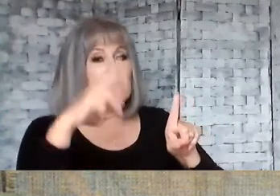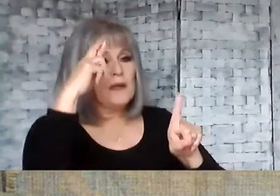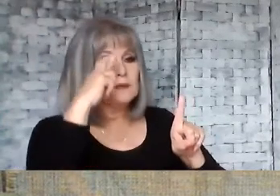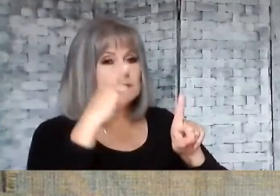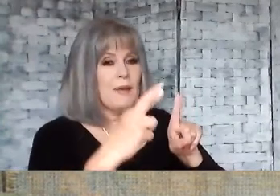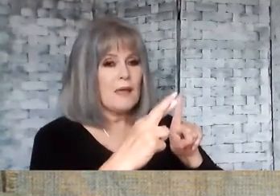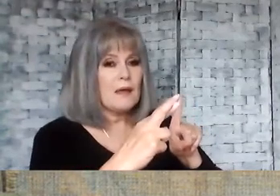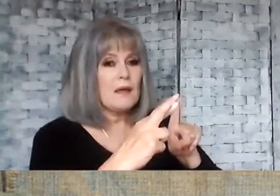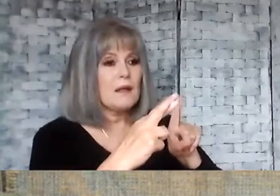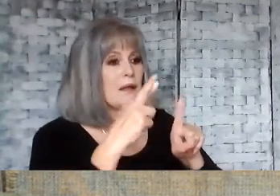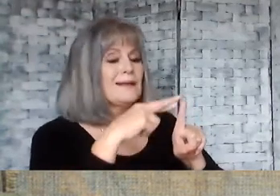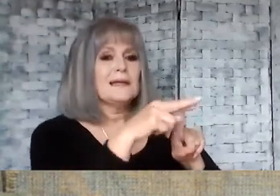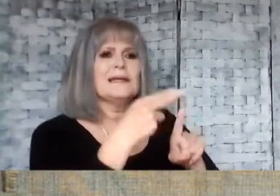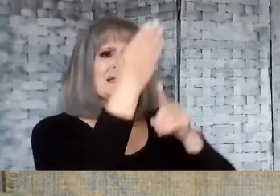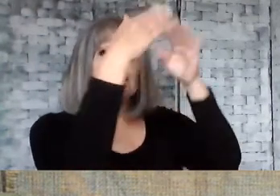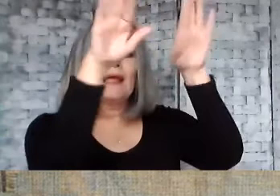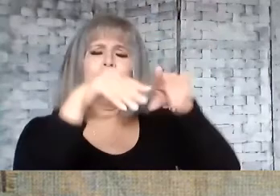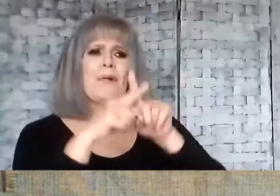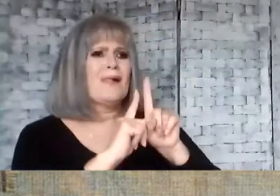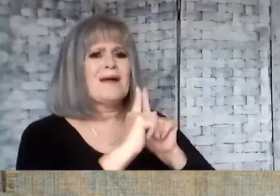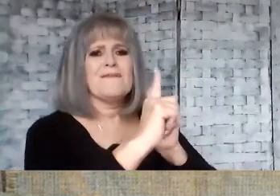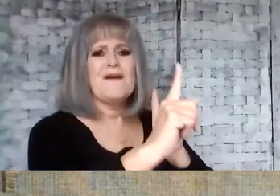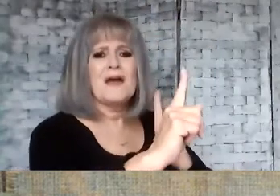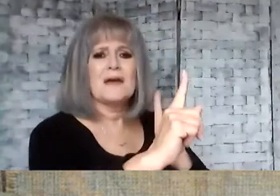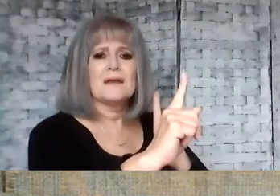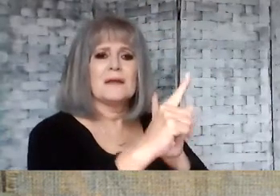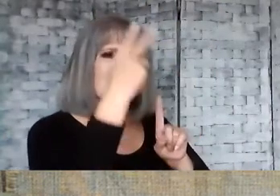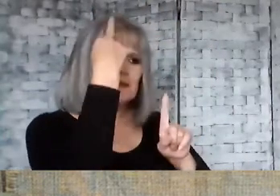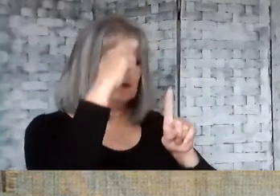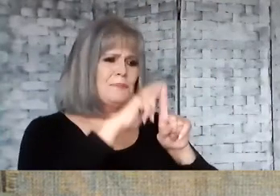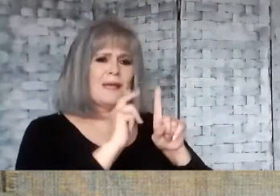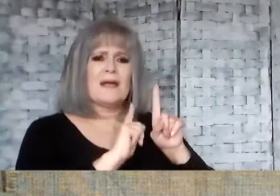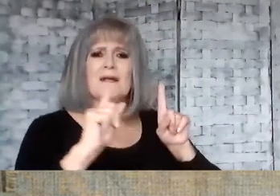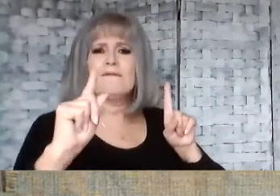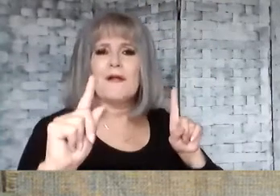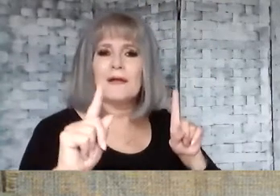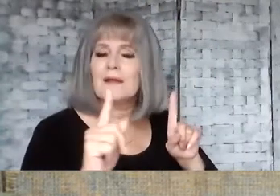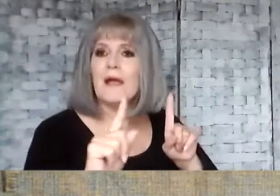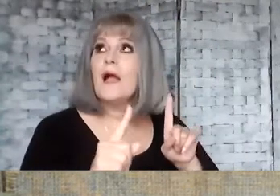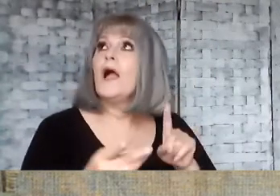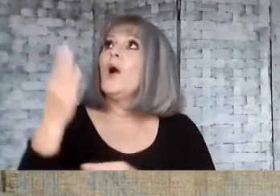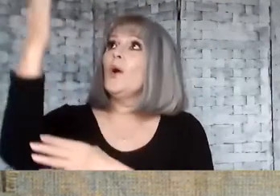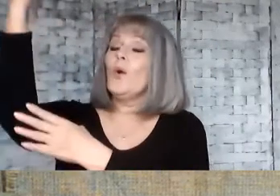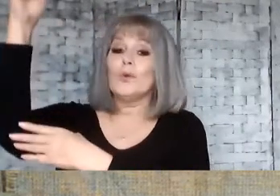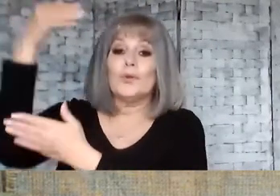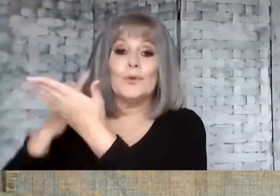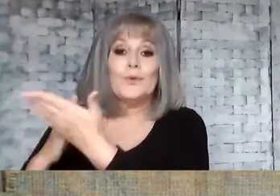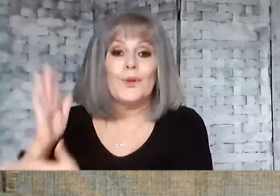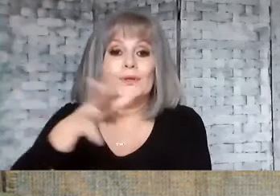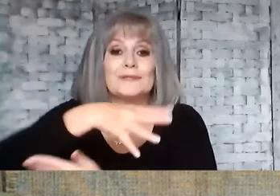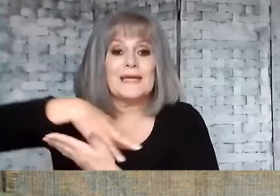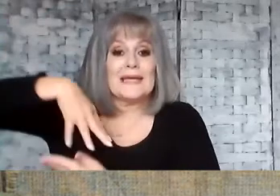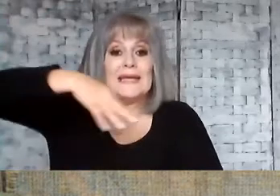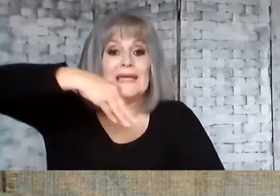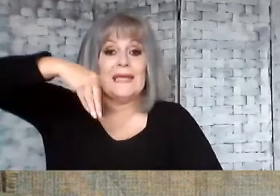ver. Hoor, die story van tempel is niet ver nie. Dis hemel en aarde wat verbind. Jezus in die hemel, die Heilige Gees